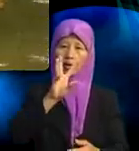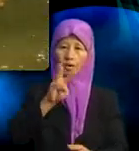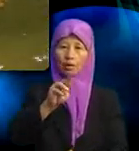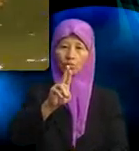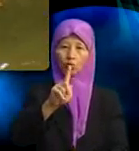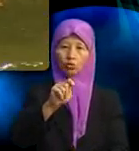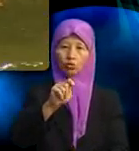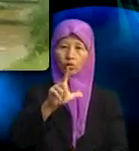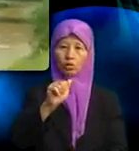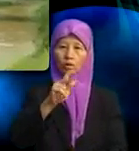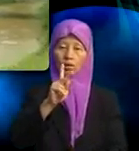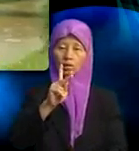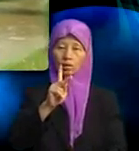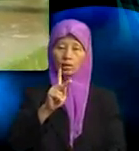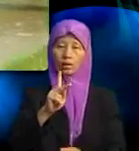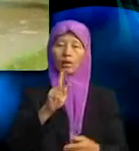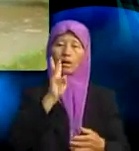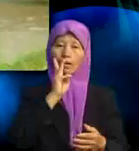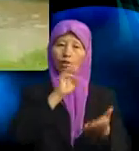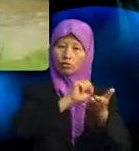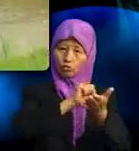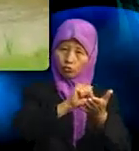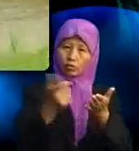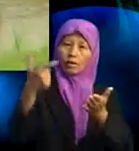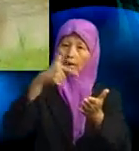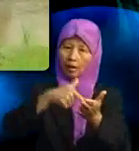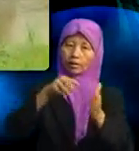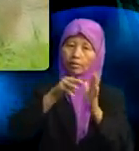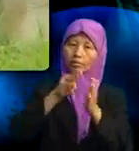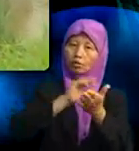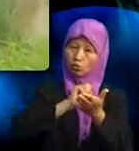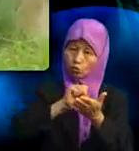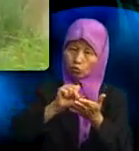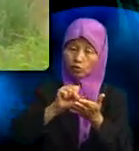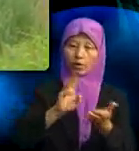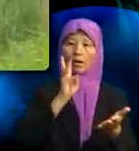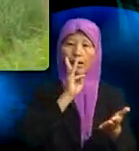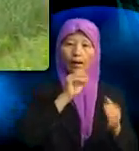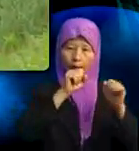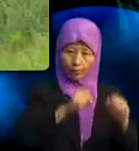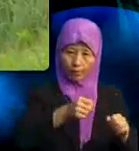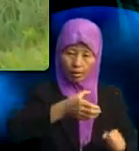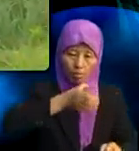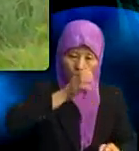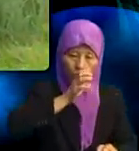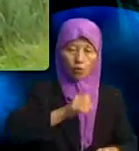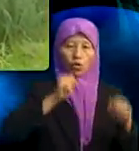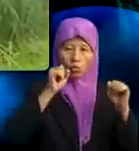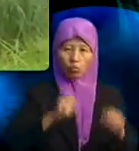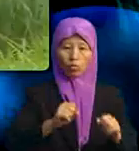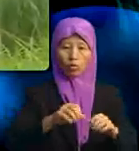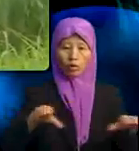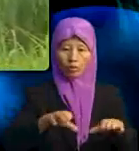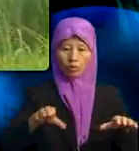Air mutlak ialah air yang suci lagi menyucikan. Air ini boleh